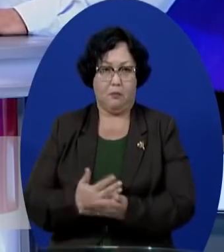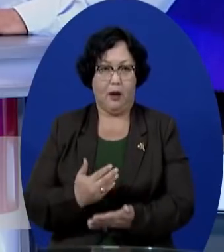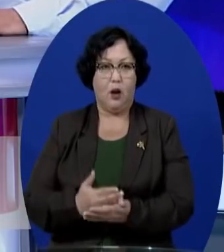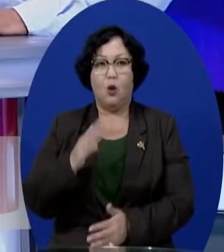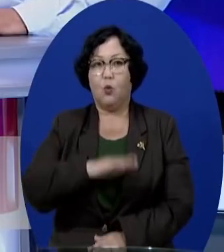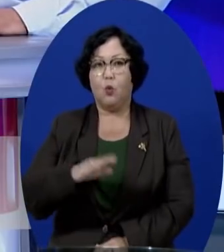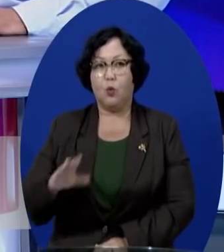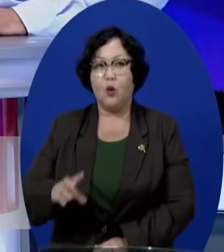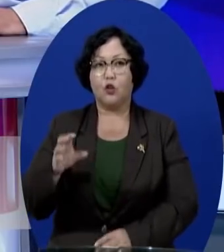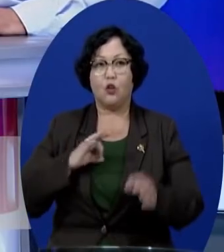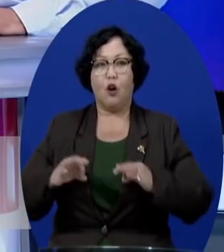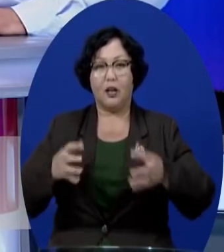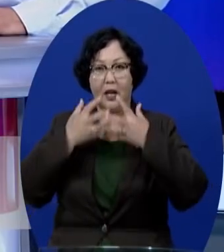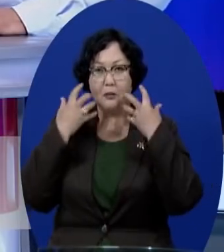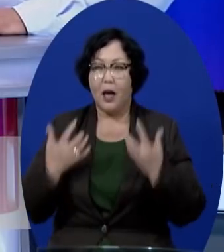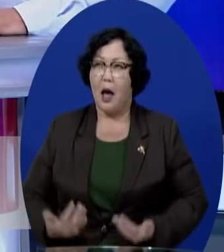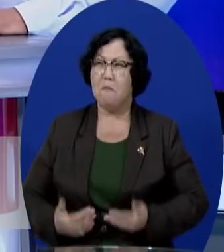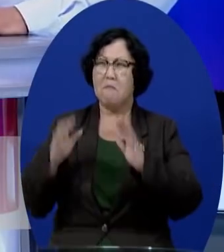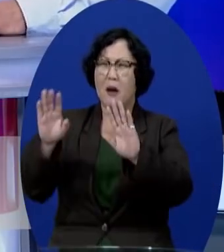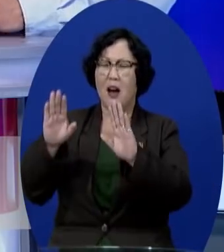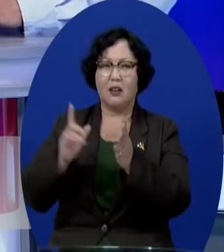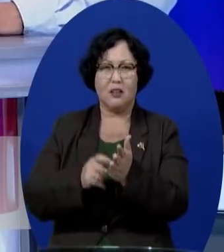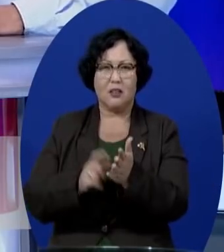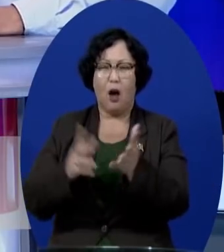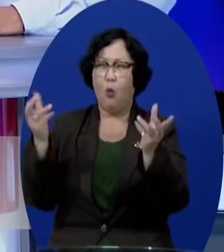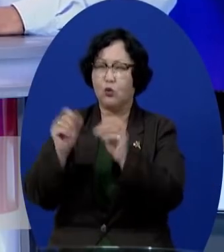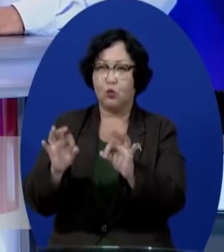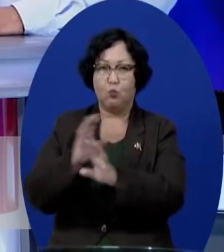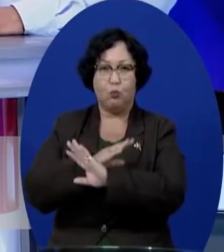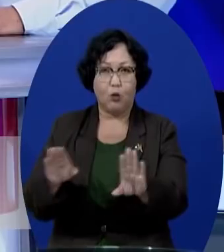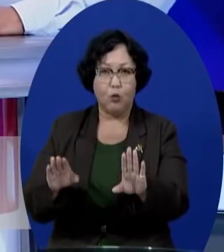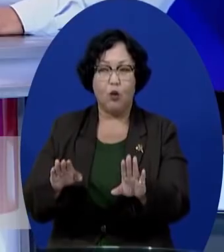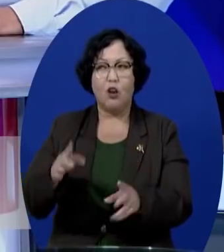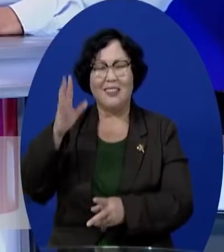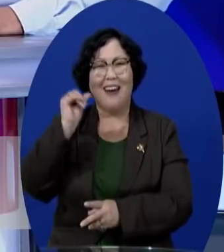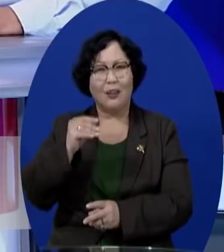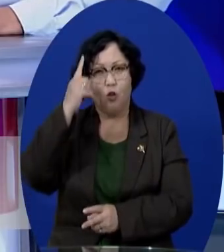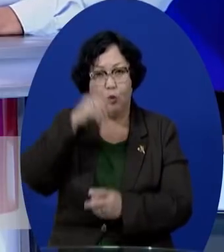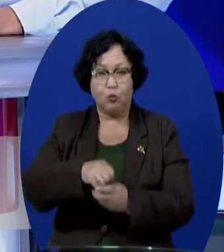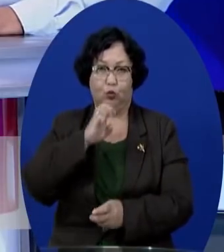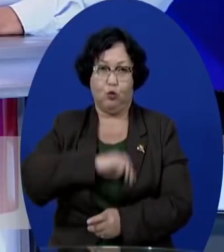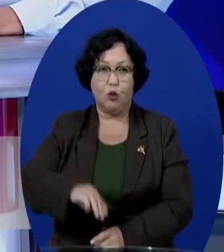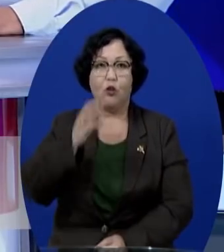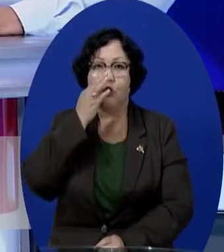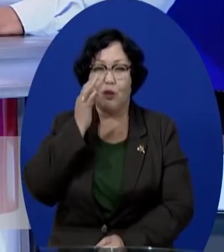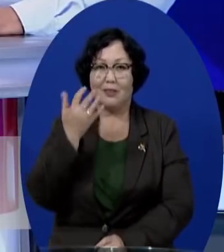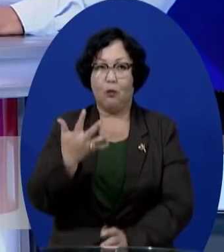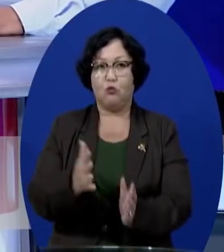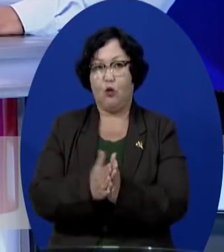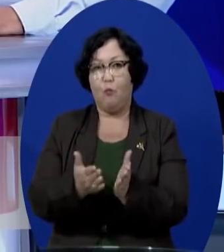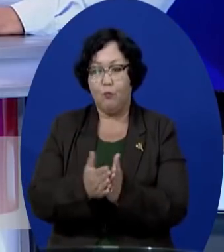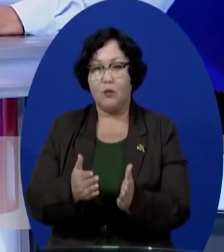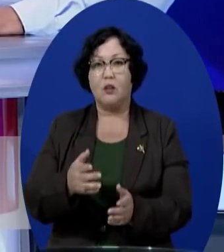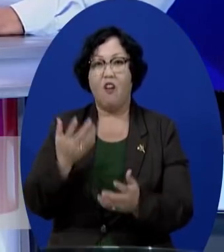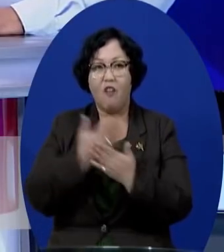ирвэс тэнд байхын ач холбогдол. Энийг ойлгуулахын тулд энэ комикс болон одоо бидний өнөөдөр ярьж байгаа цоохор найз